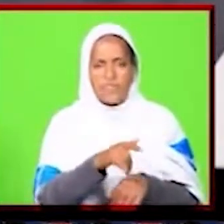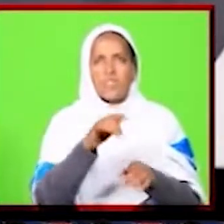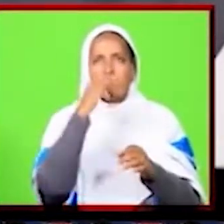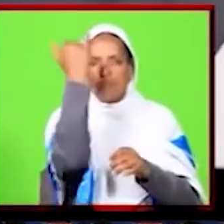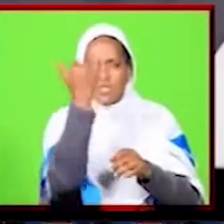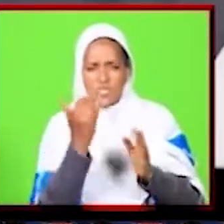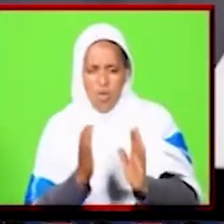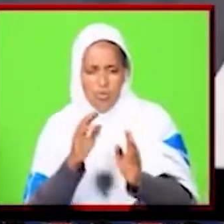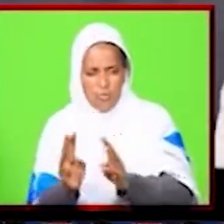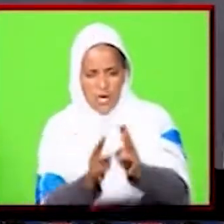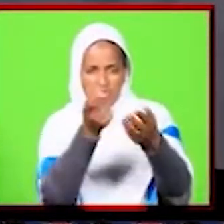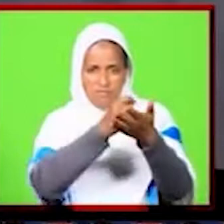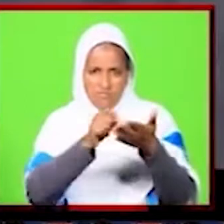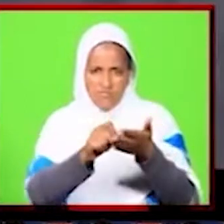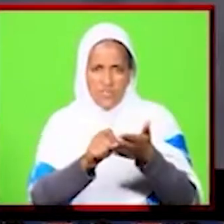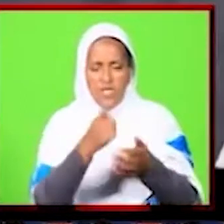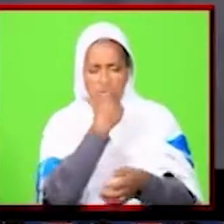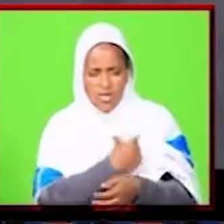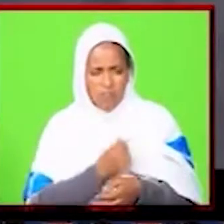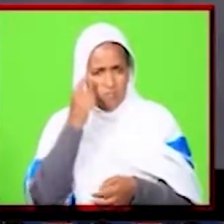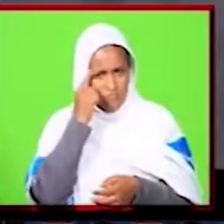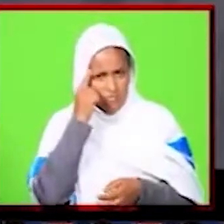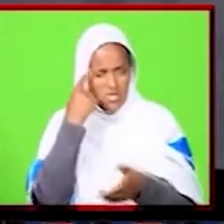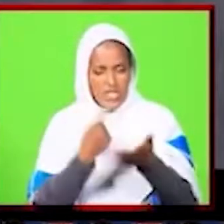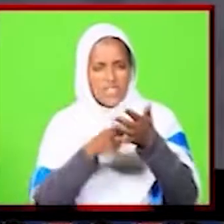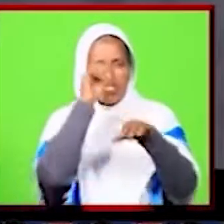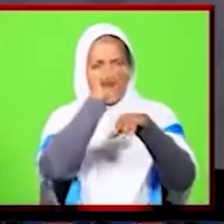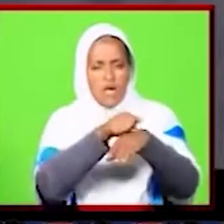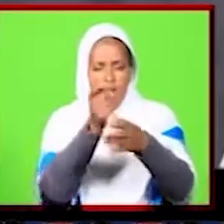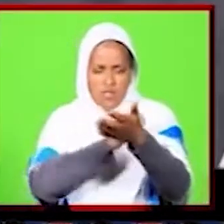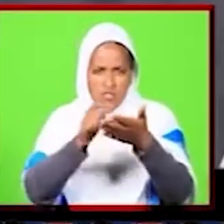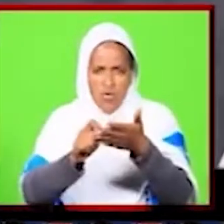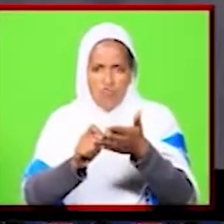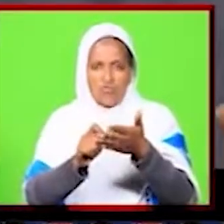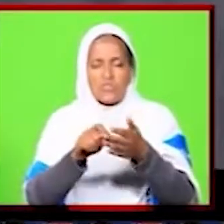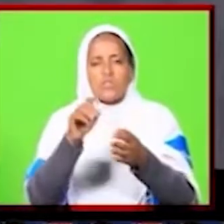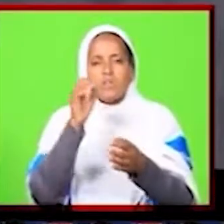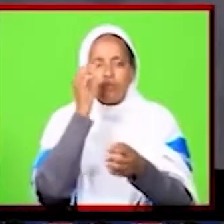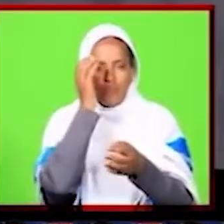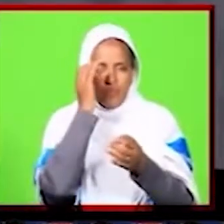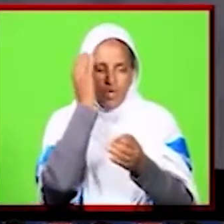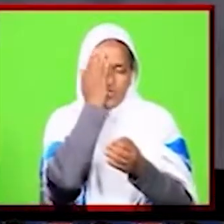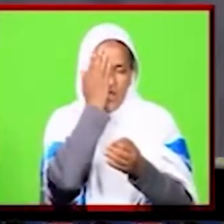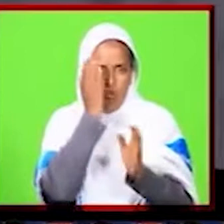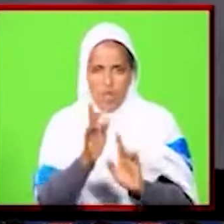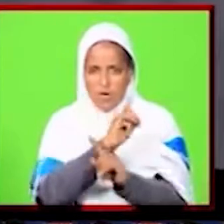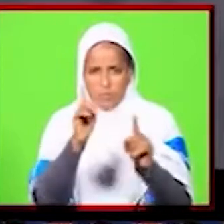በዘፍጥረት ላይ ያለውን እንዳለ በስዕላዊ መንገድ ነው የገለጸው ማለት ነው። ልብ ማለት ያለብን አሁን ይሄ እነዚህ ድንጋይ ላይ ጽሑፎች የተጻፉት